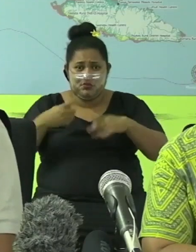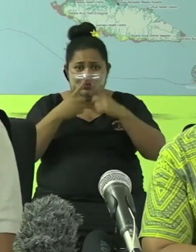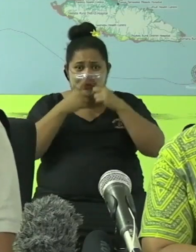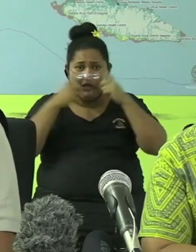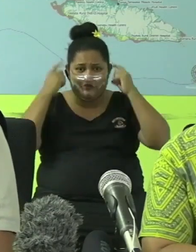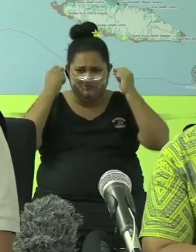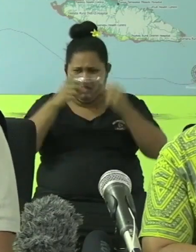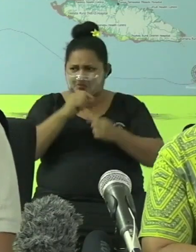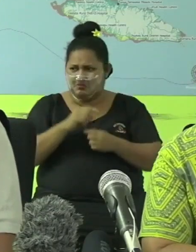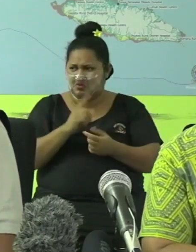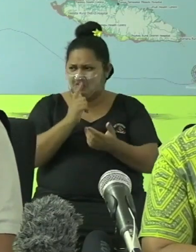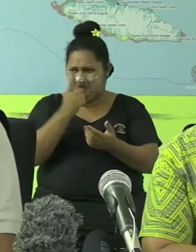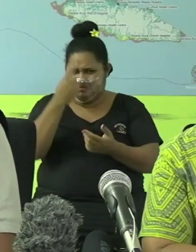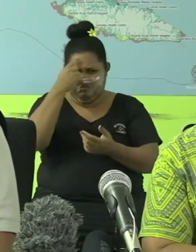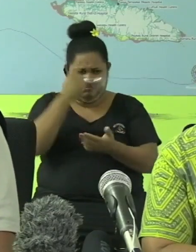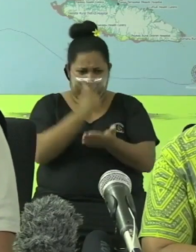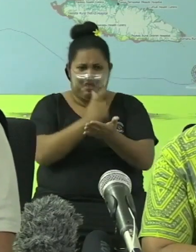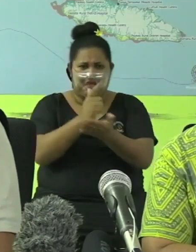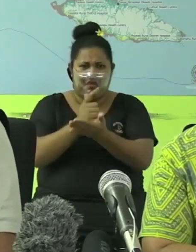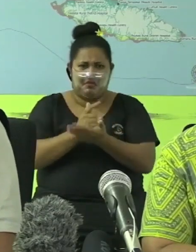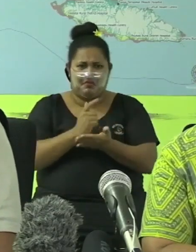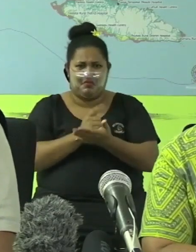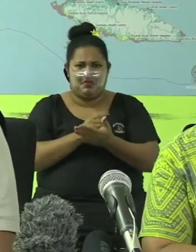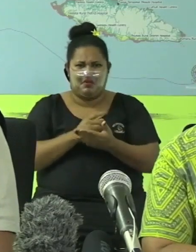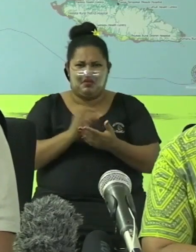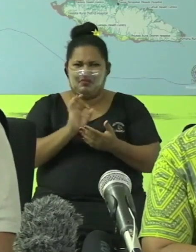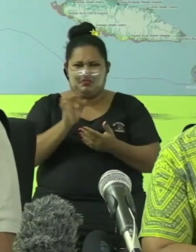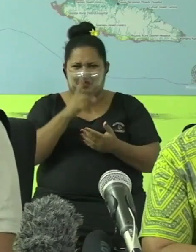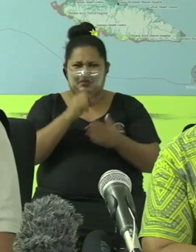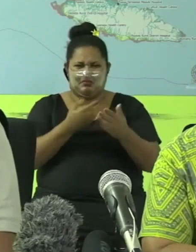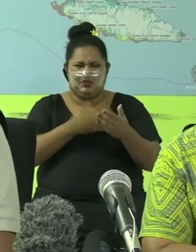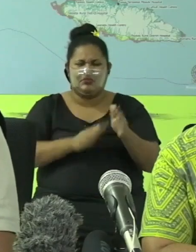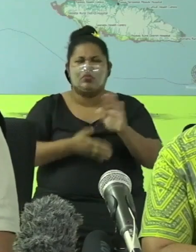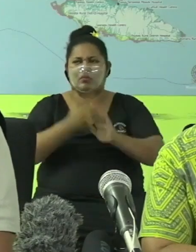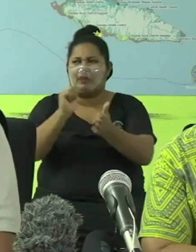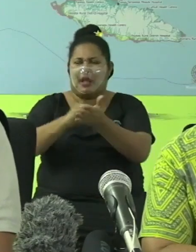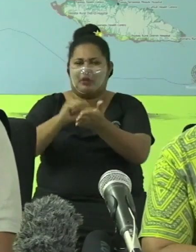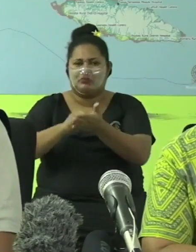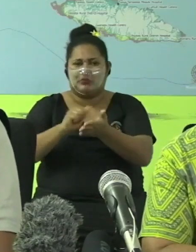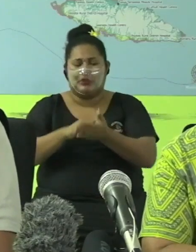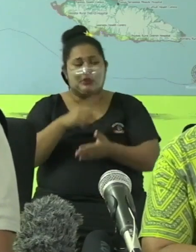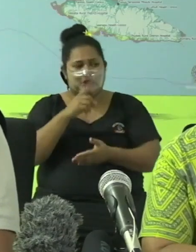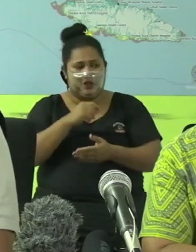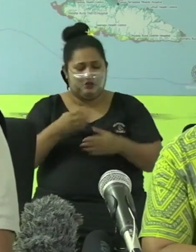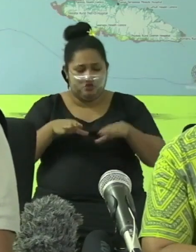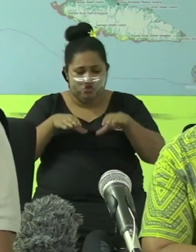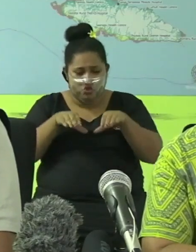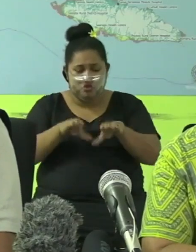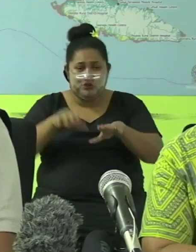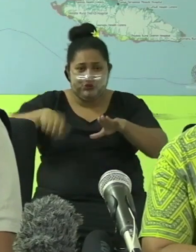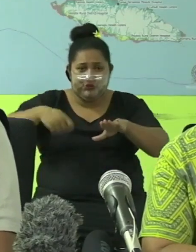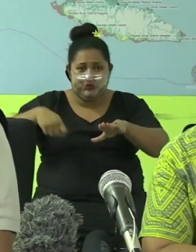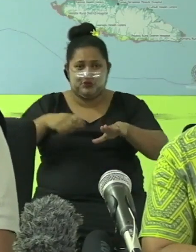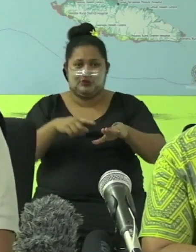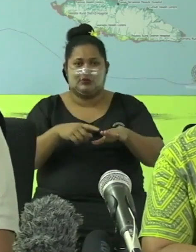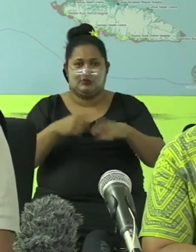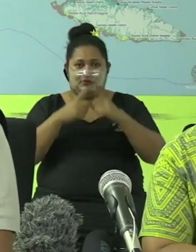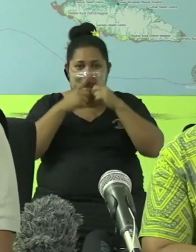nisi ia e aunoa ma le faatau o tātou talifofoga ia